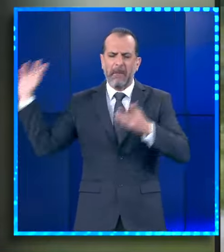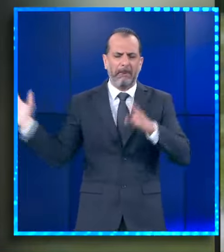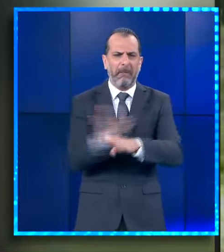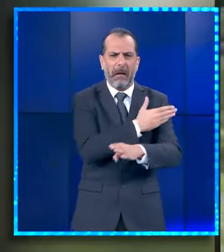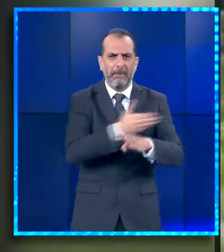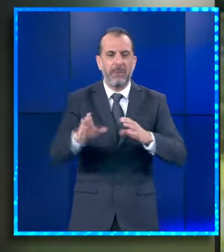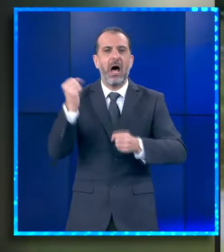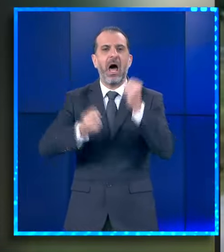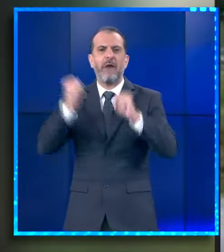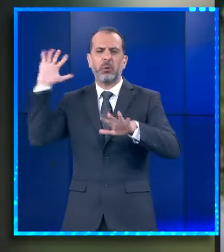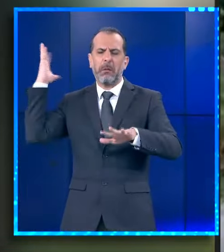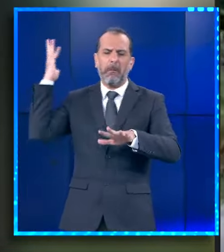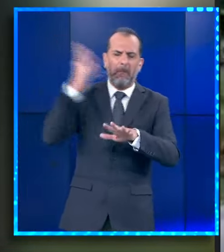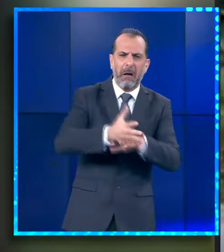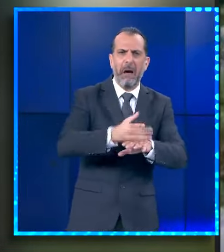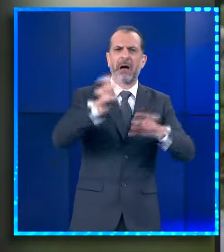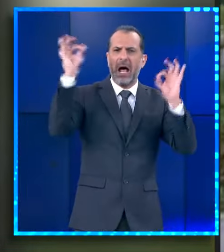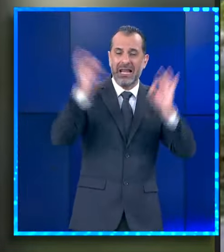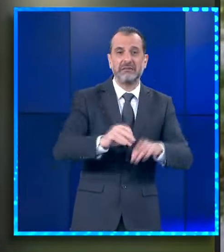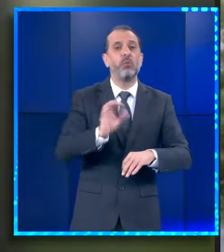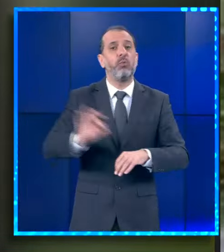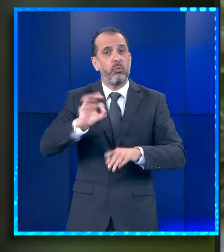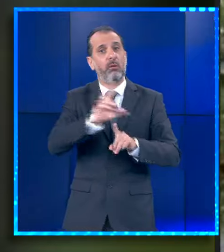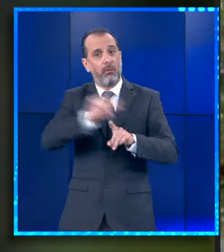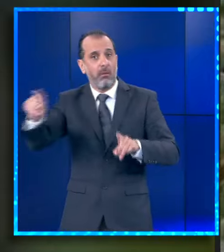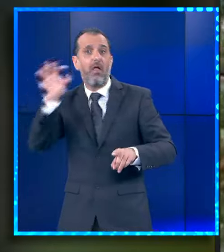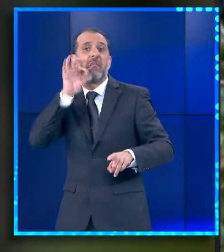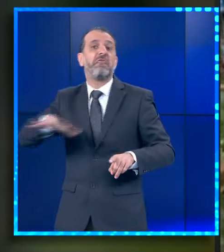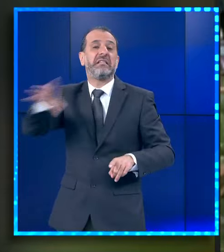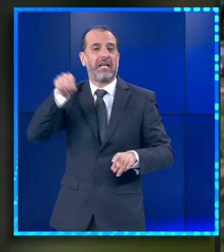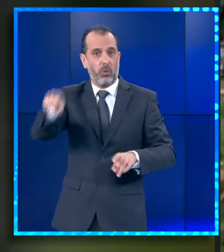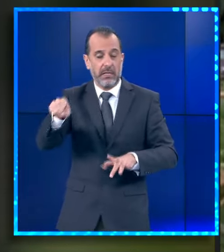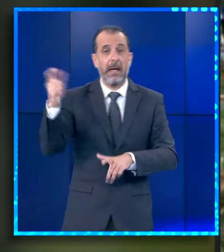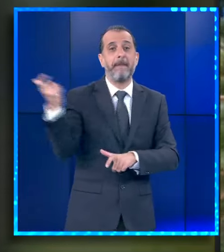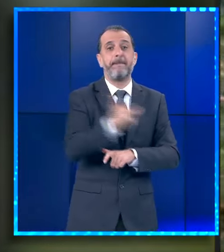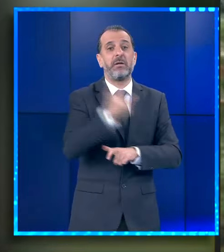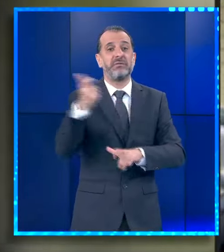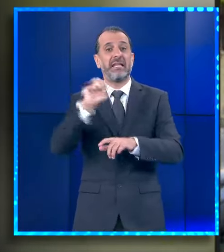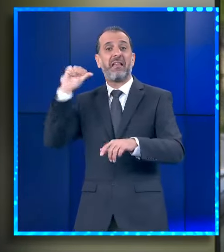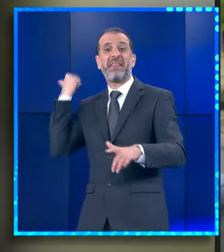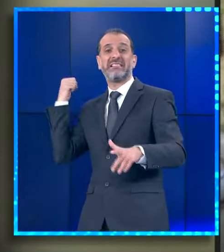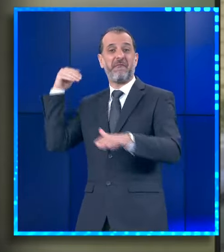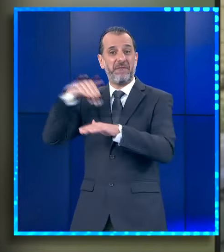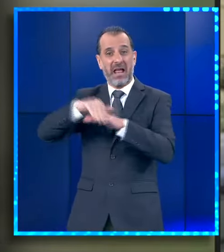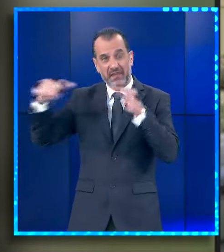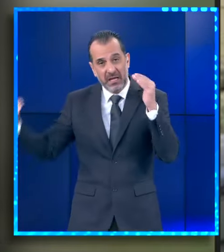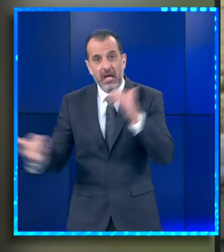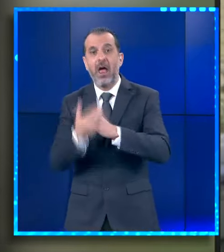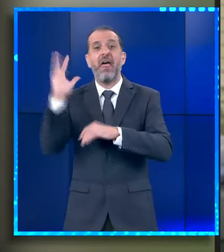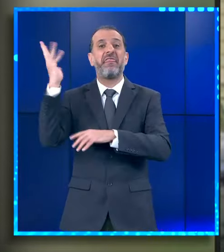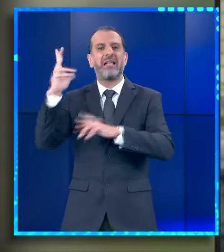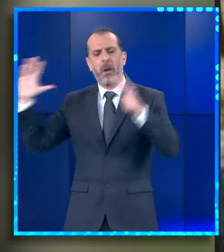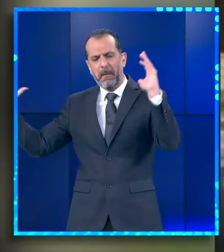καταπλάκωσαν αυτοκίνητα στο κέντρο της Θεσσαλονίκης. Οι πυροσβέστες έδιναν ολονύχτια μάχη για να κόψουν